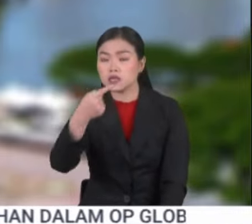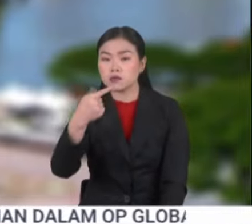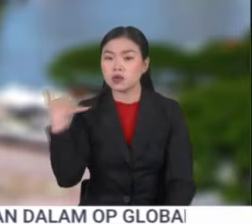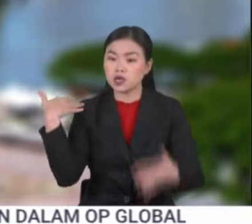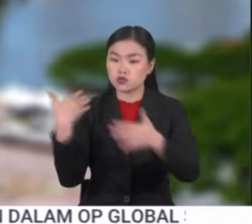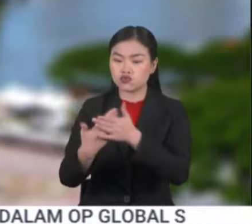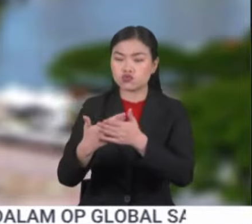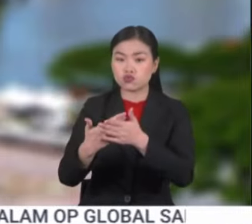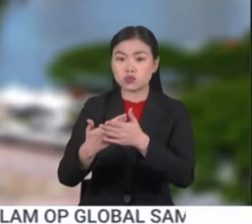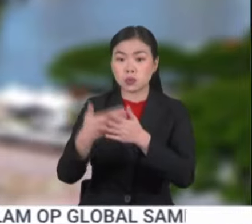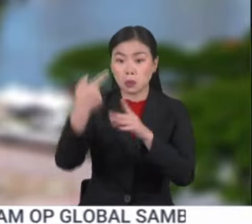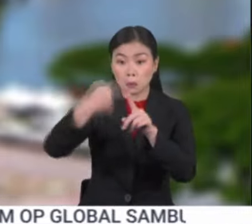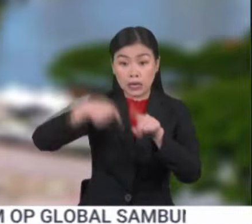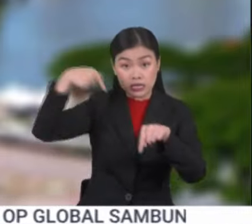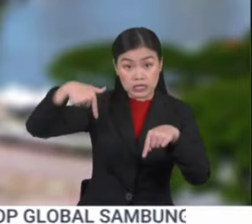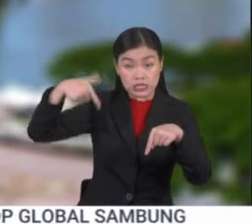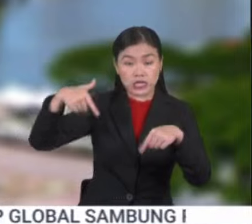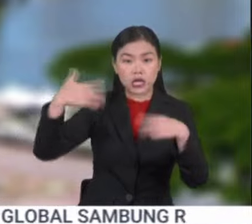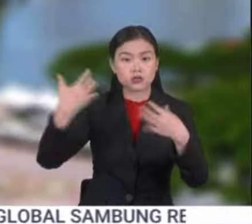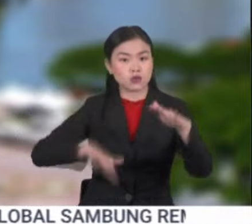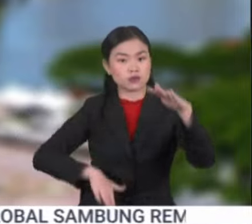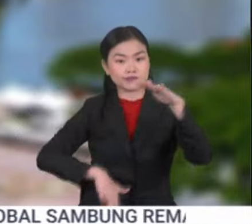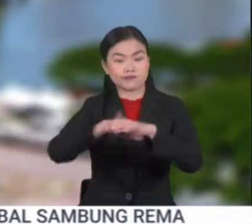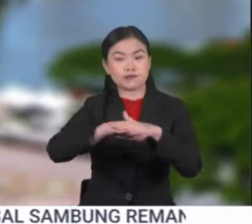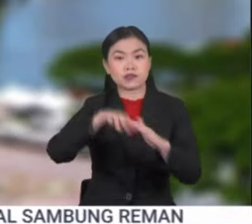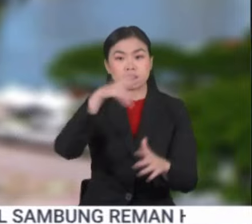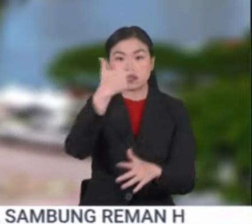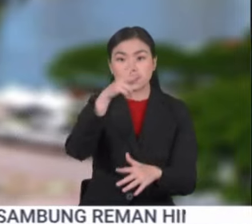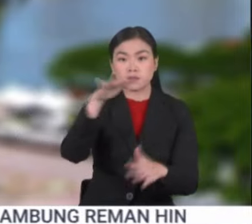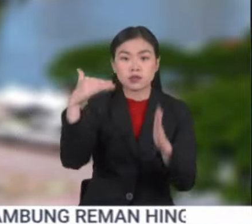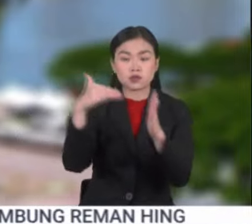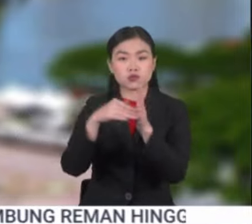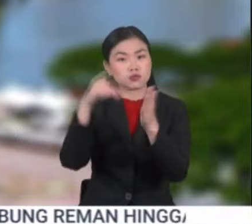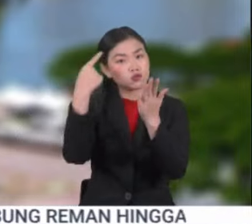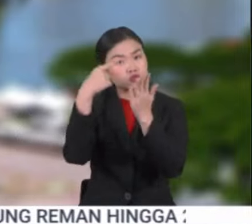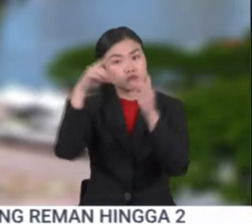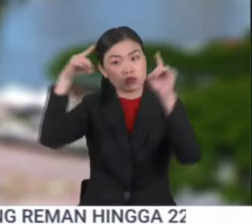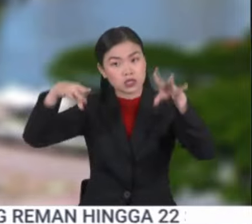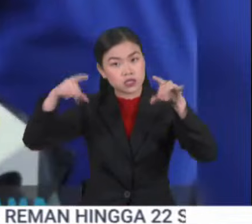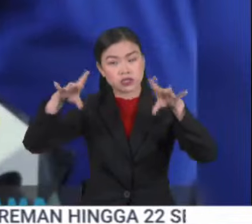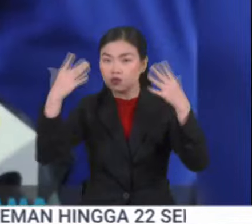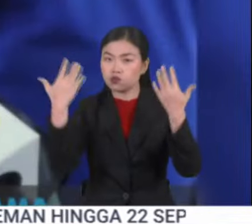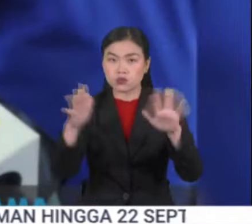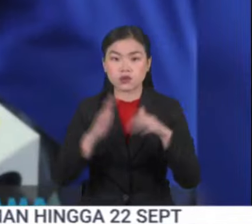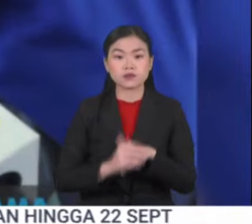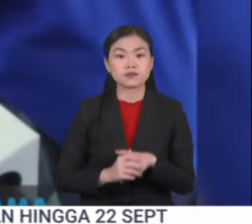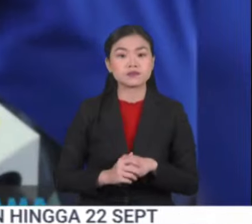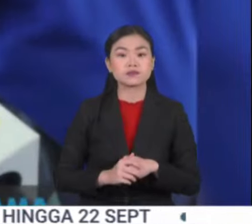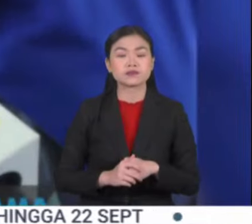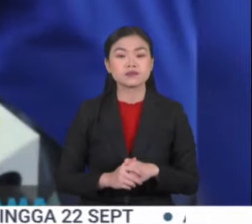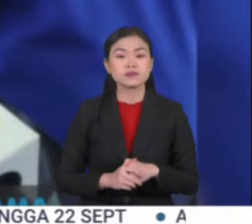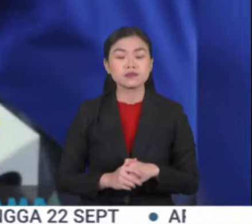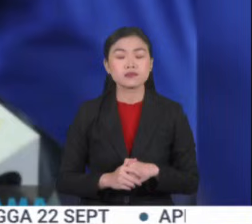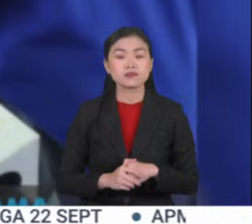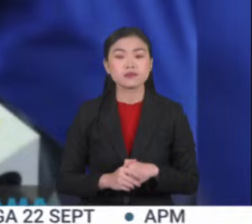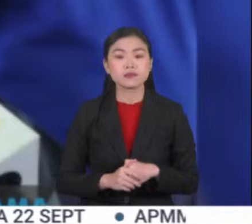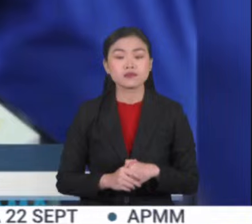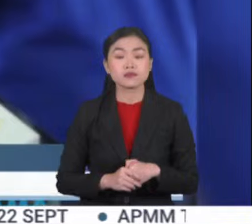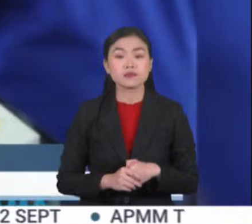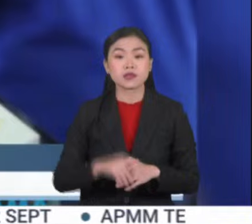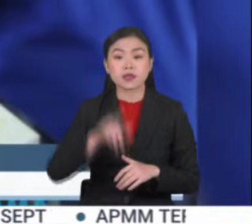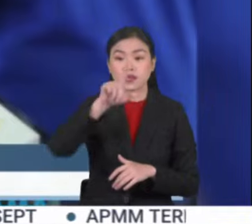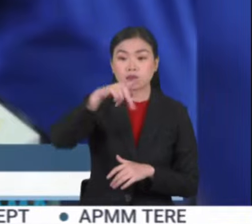sehingga pertengahan bulan ini pihaknya telah mencapai sehingga 13,000 ujian. Menurut